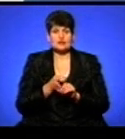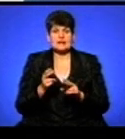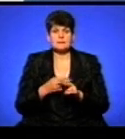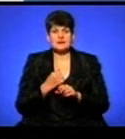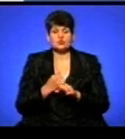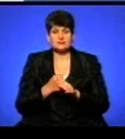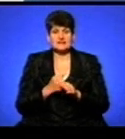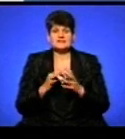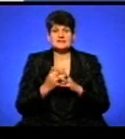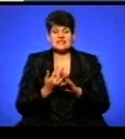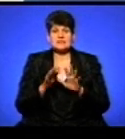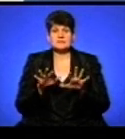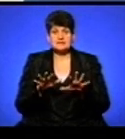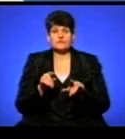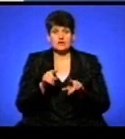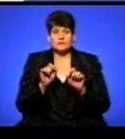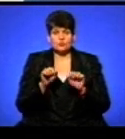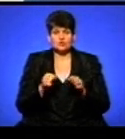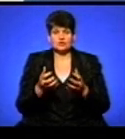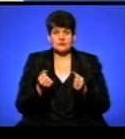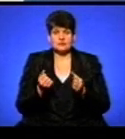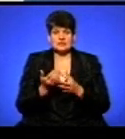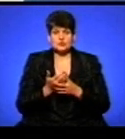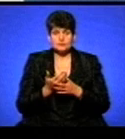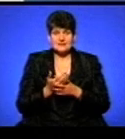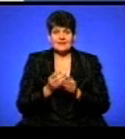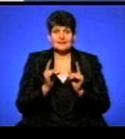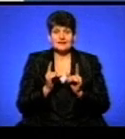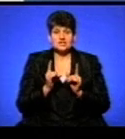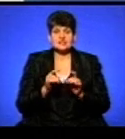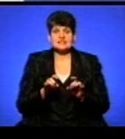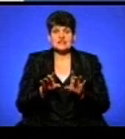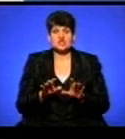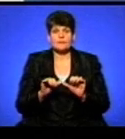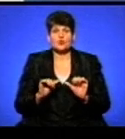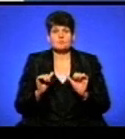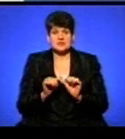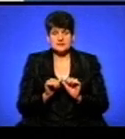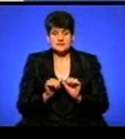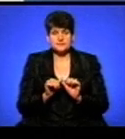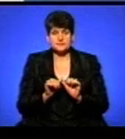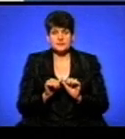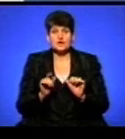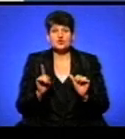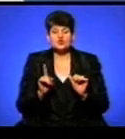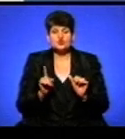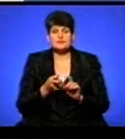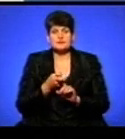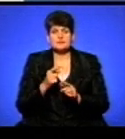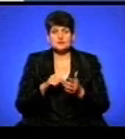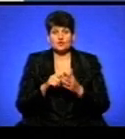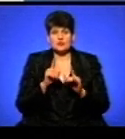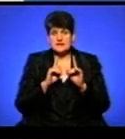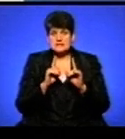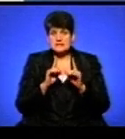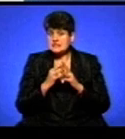у сільській місцевості, то вони можуть отримати субсидію, але лише за рішенням комісії. Так. Що стосується міського населення, то